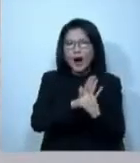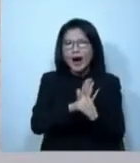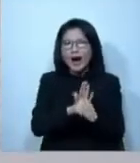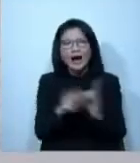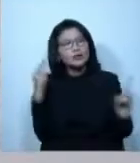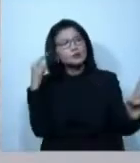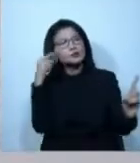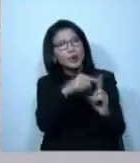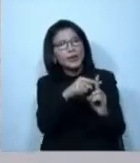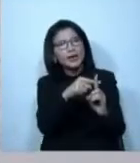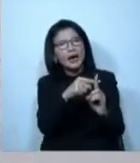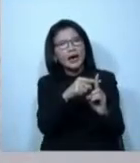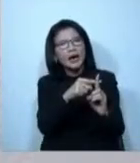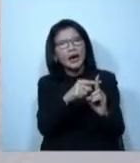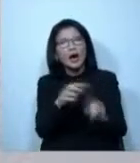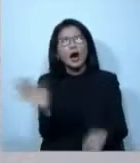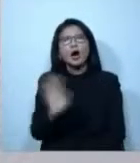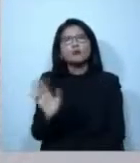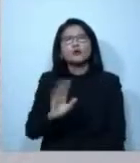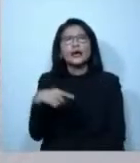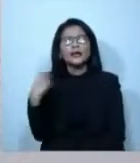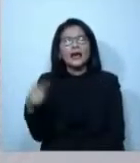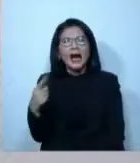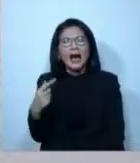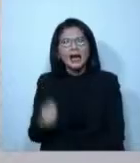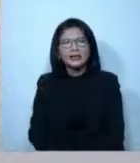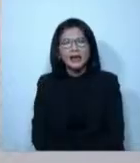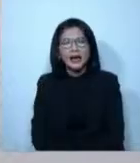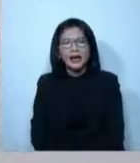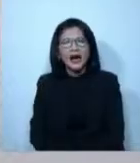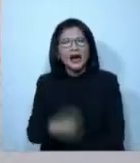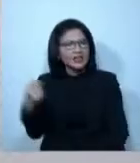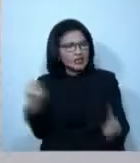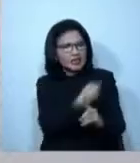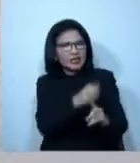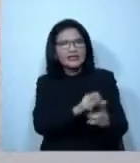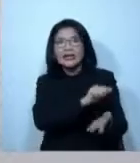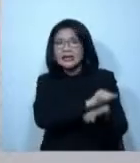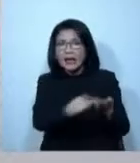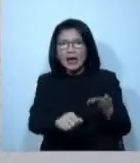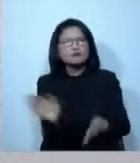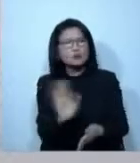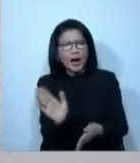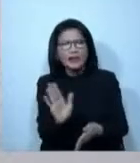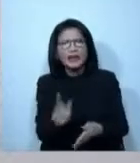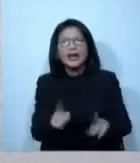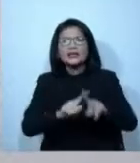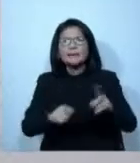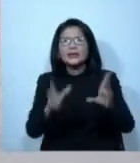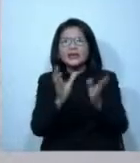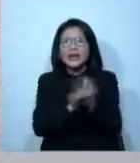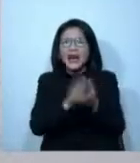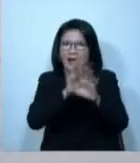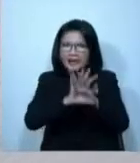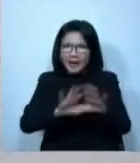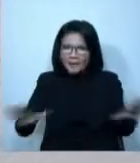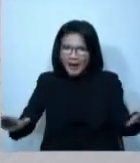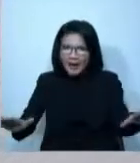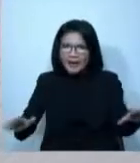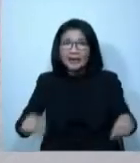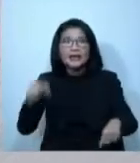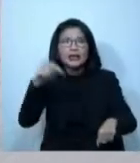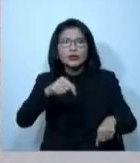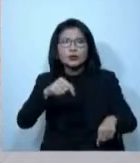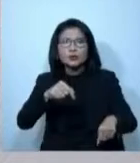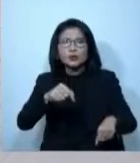tujuannya bukan semata-mata tentang mentiadakan kekerasan karena Damai itu bukan tiada kekerasan